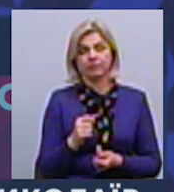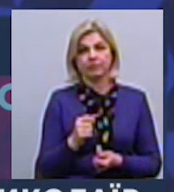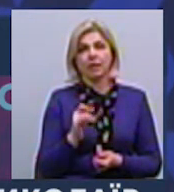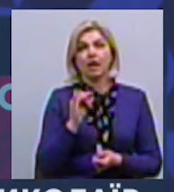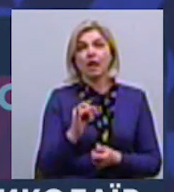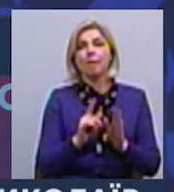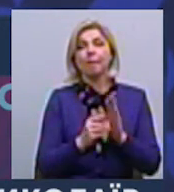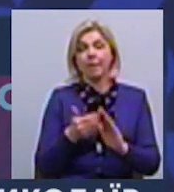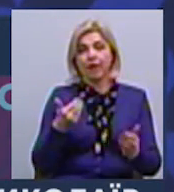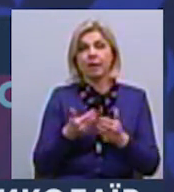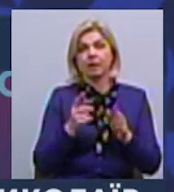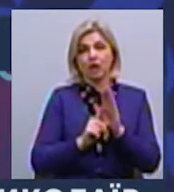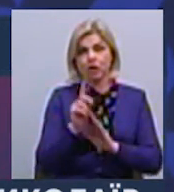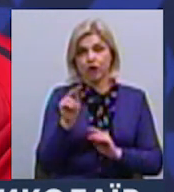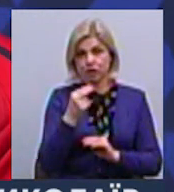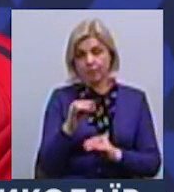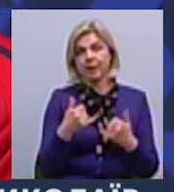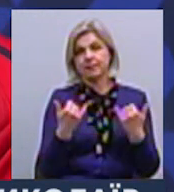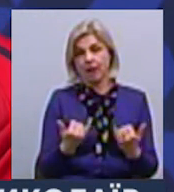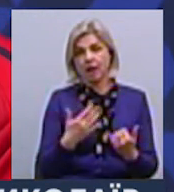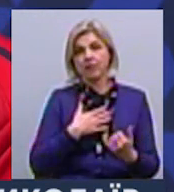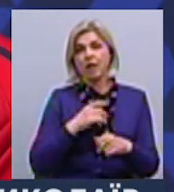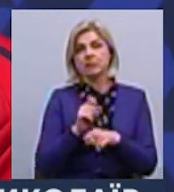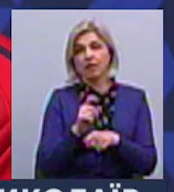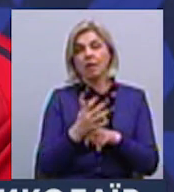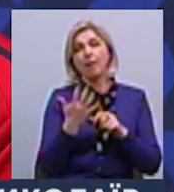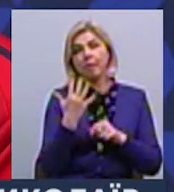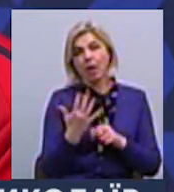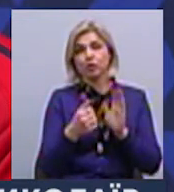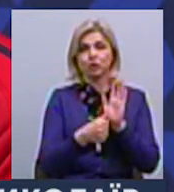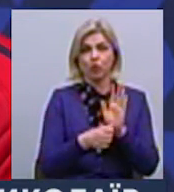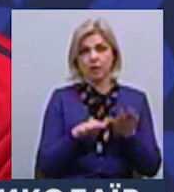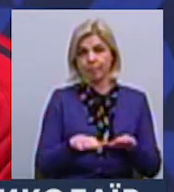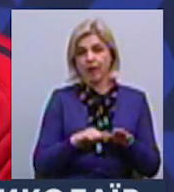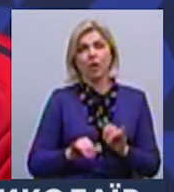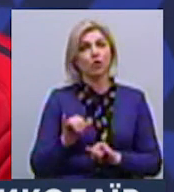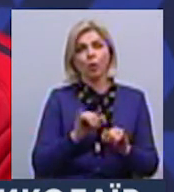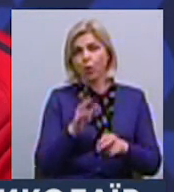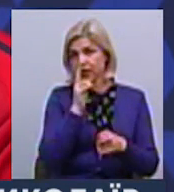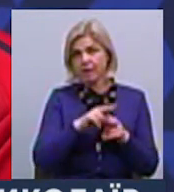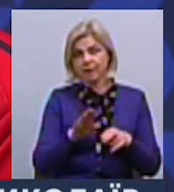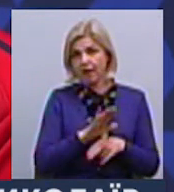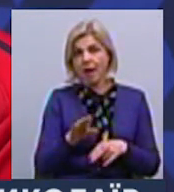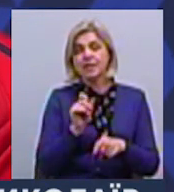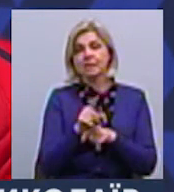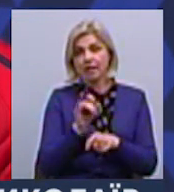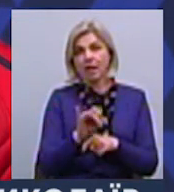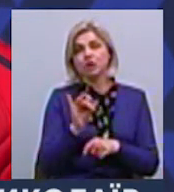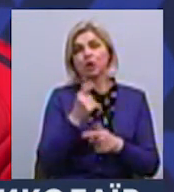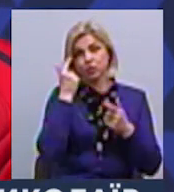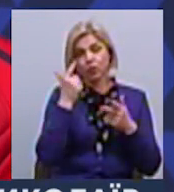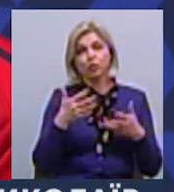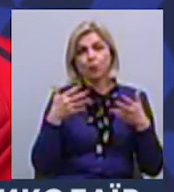і перед початком чемпіонату, і зараз. У нас задача 5-6 місце. Нікуди не зникає ця задача. І, зрозуміло, у